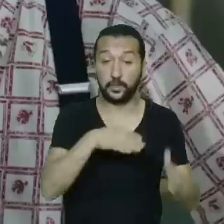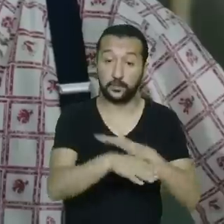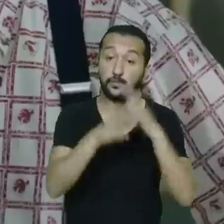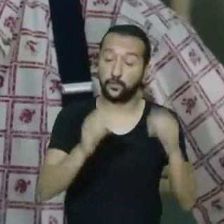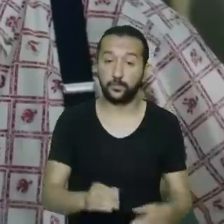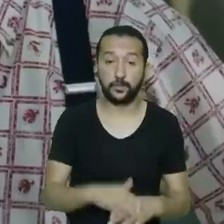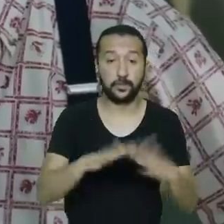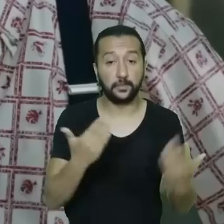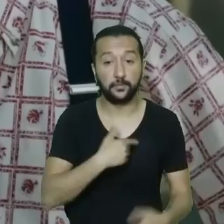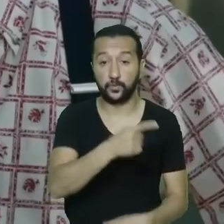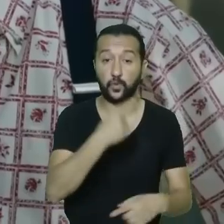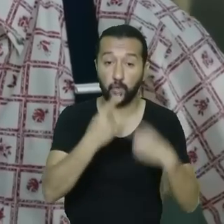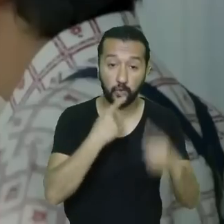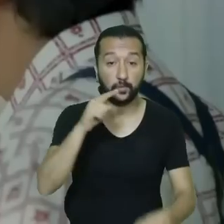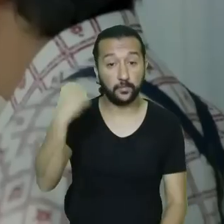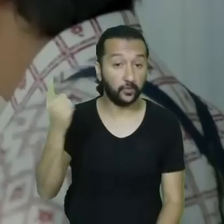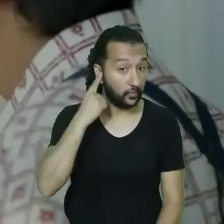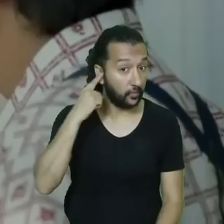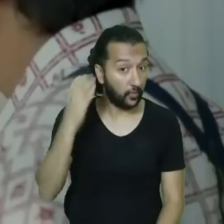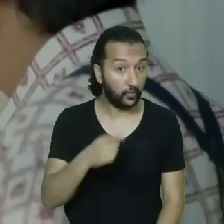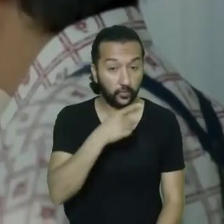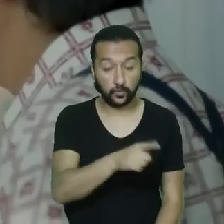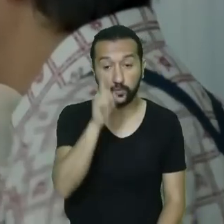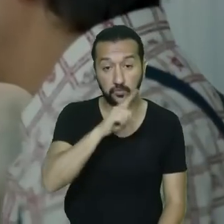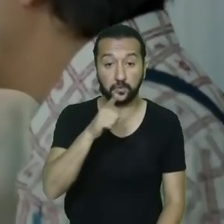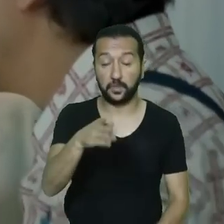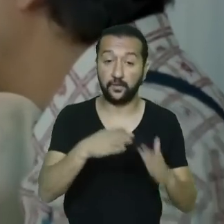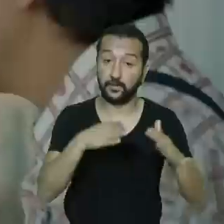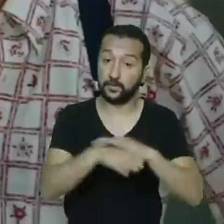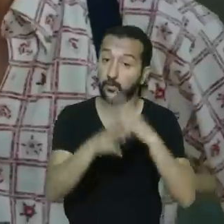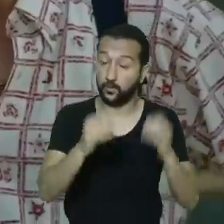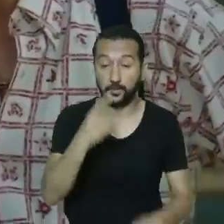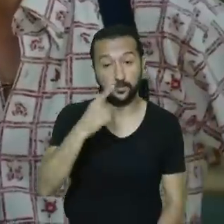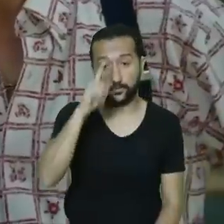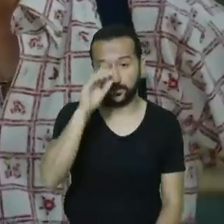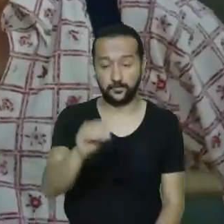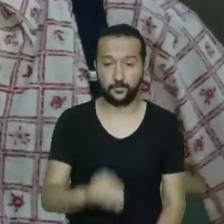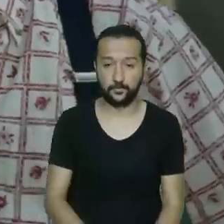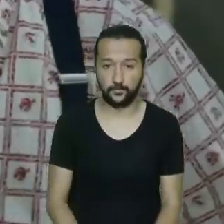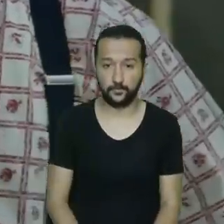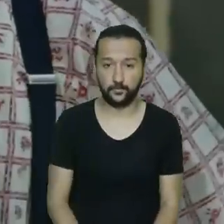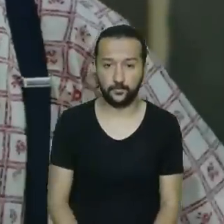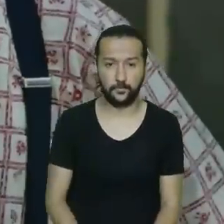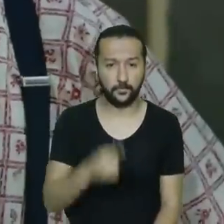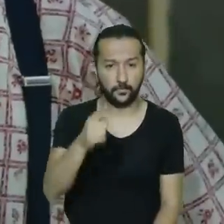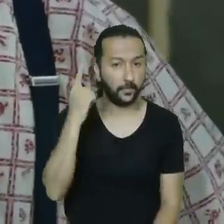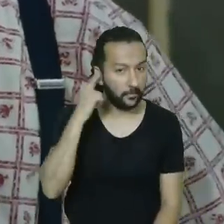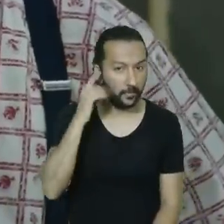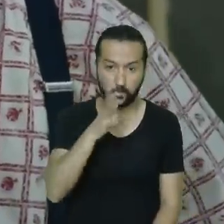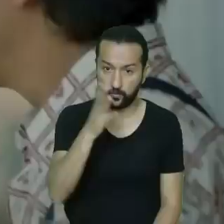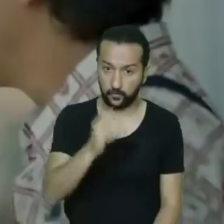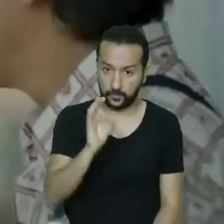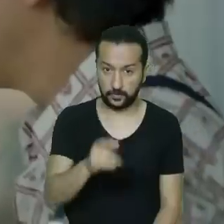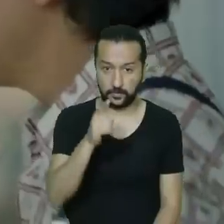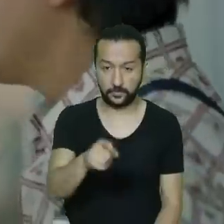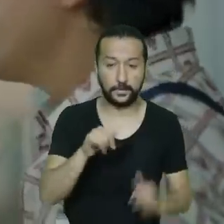girmiştir. Ya da biz konuşurken falan bir duyan falan olduysa onlar da olabilir var. Bilen duyan olduysa diyorsun